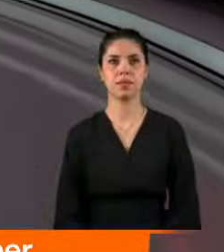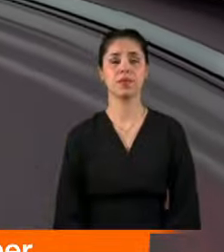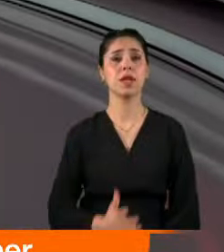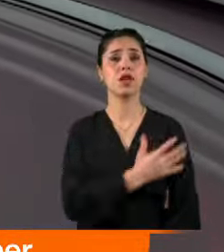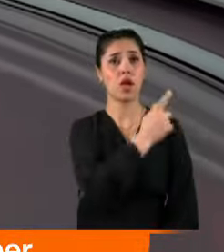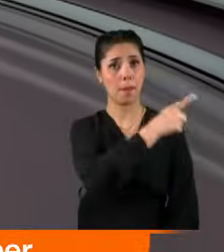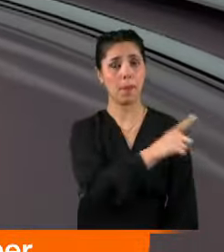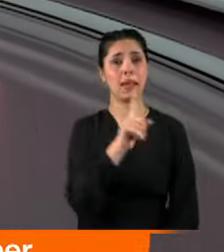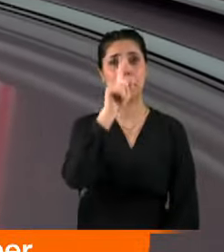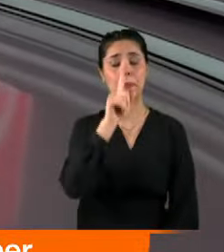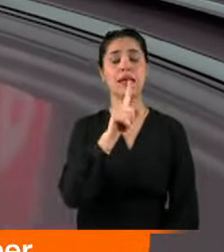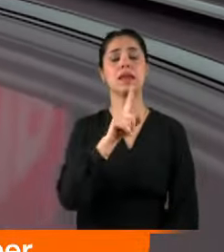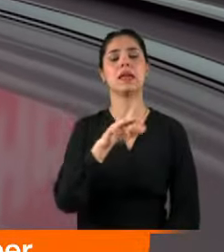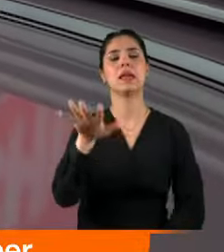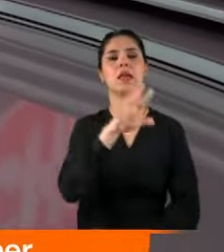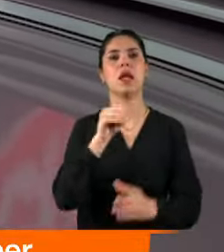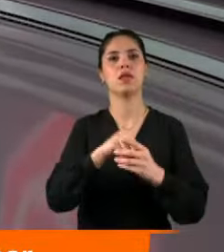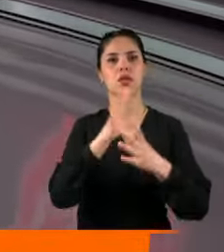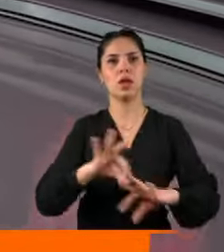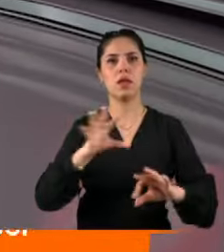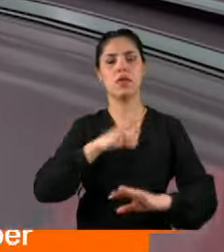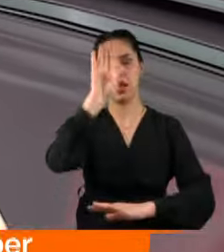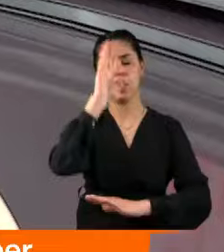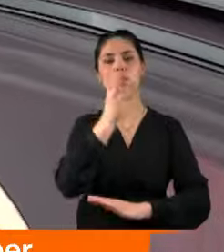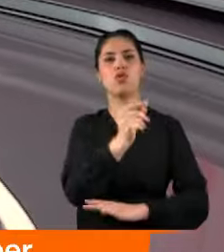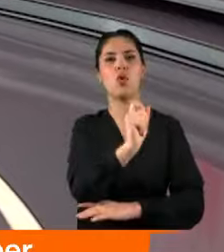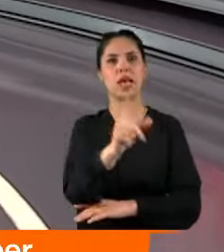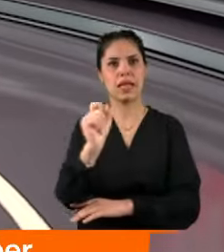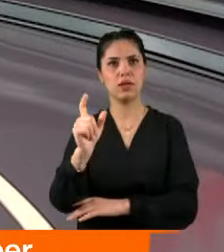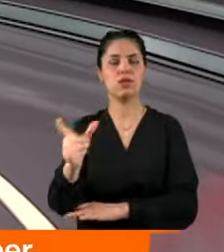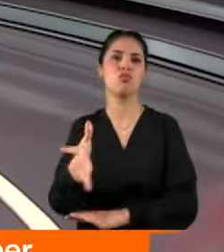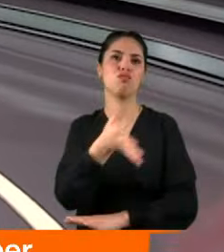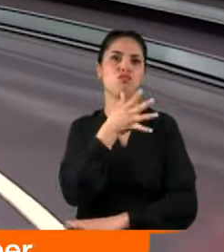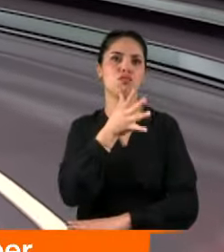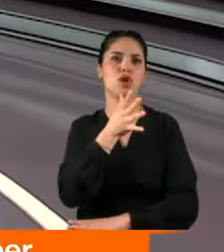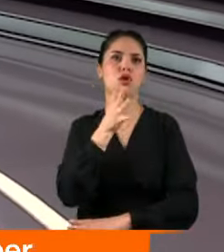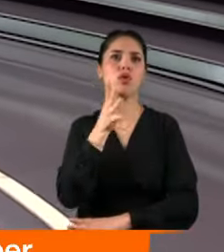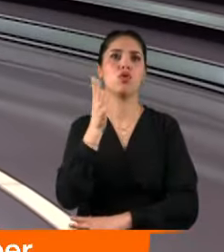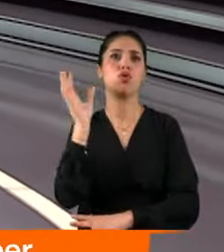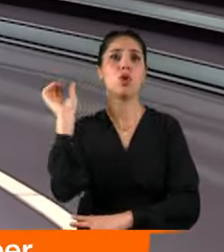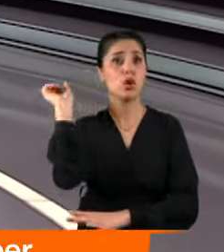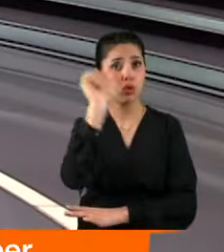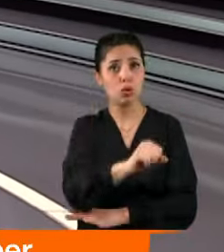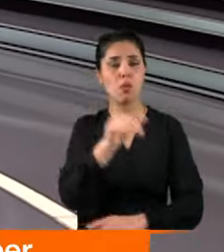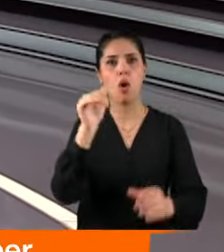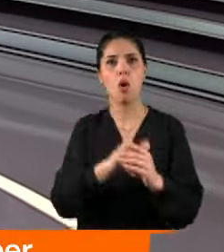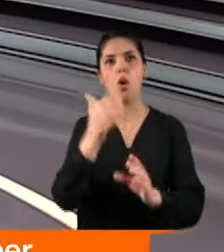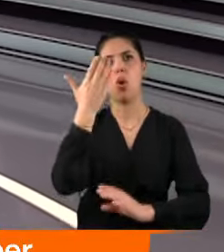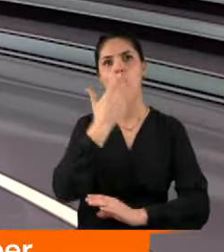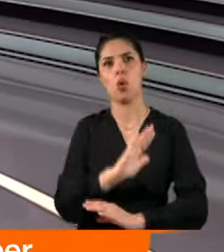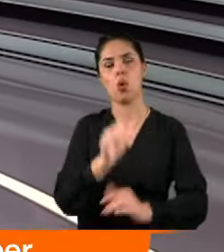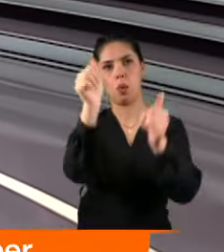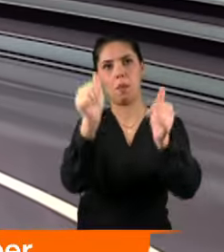Ve CHP 1 Nisan hareketliliği var CHP'de. İstanbul'un birçok ilçesi biliyorsunuz hançerleyenlere oy yok pankartlarıyla